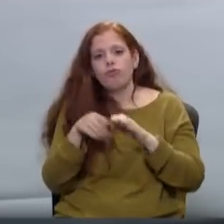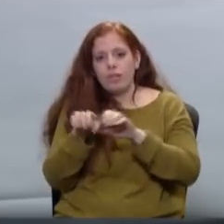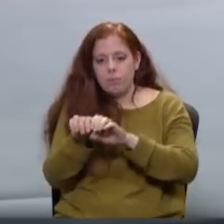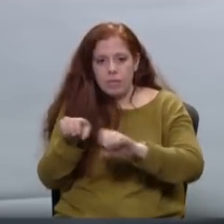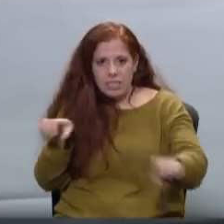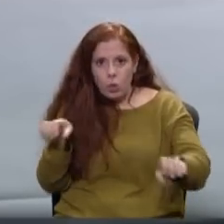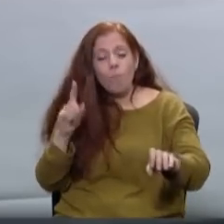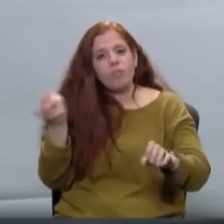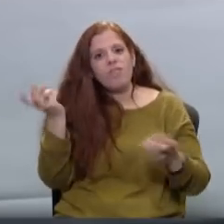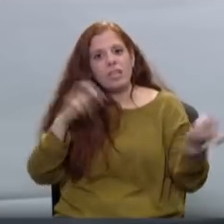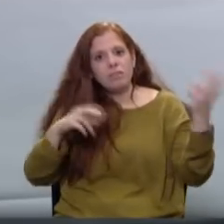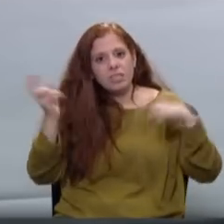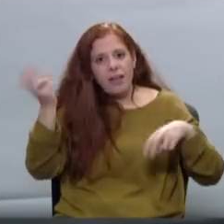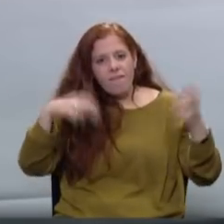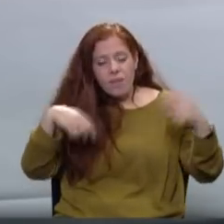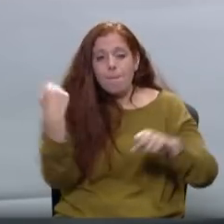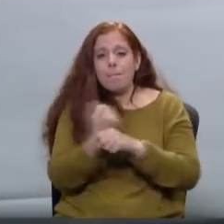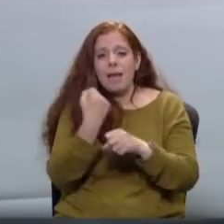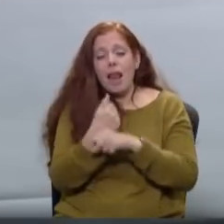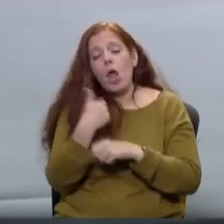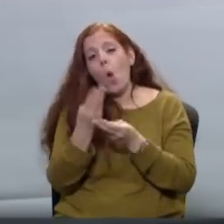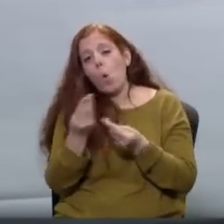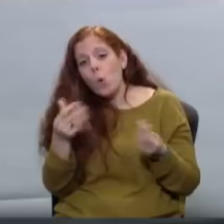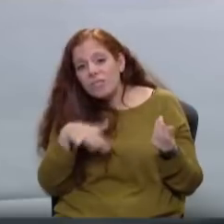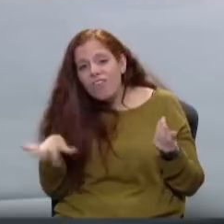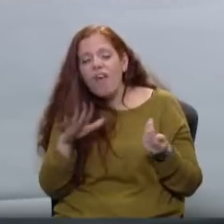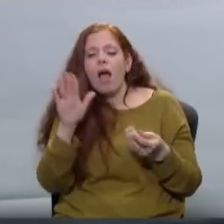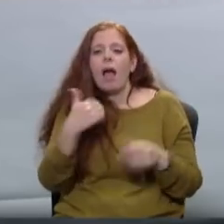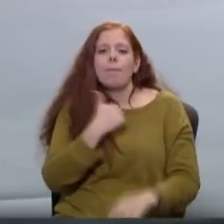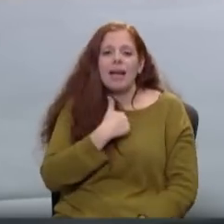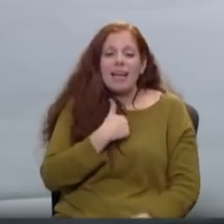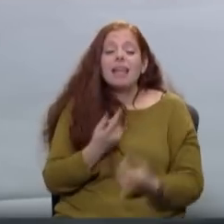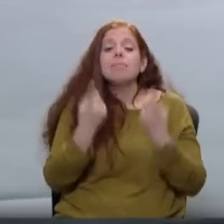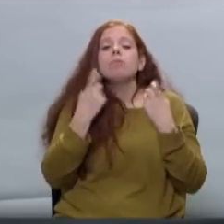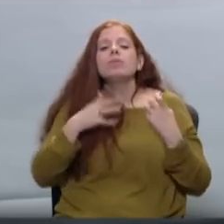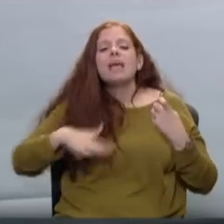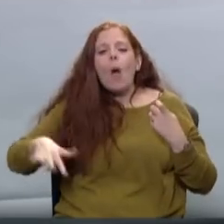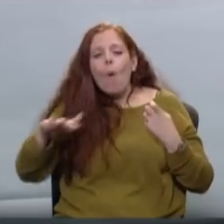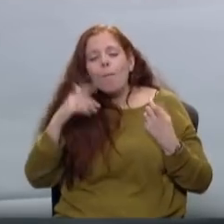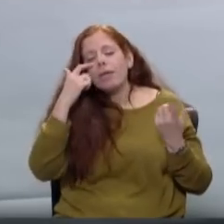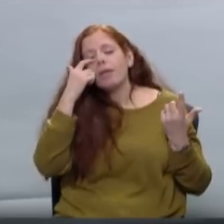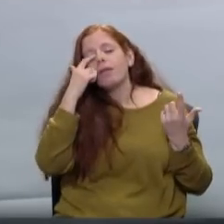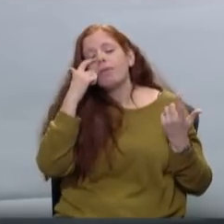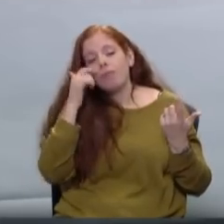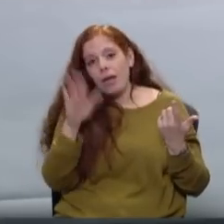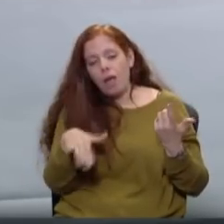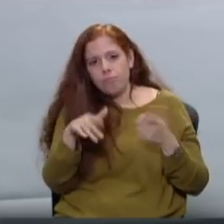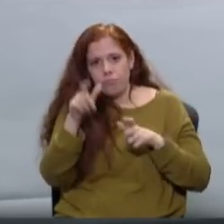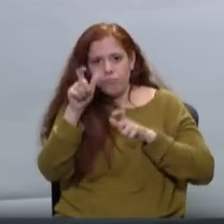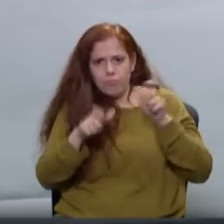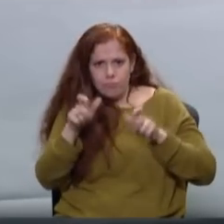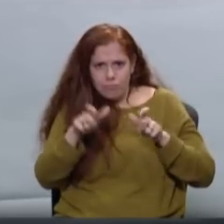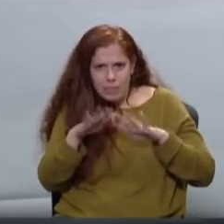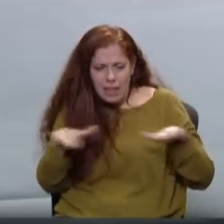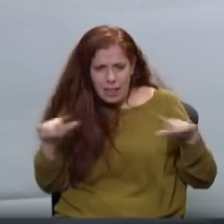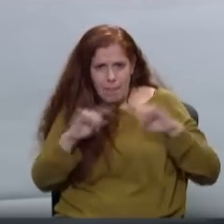בעצם מצטרפים פעילים, גם פעילי איכות סביבה, גם קנדים ממוצא אירופי, וגם ילידים אחרים מכל רחבי המדינה,